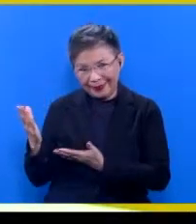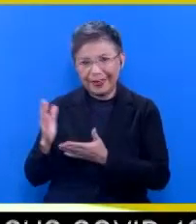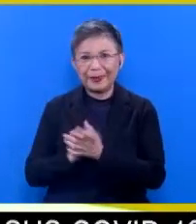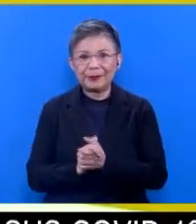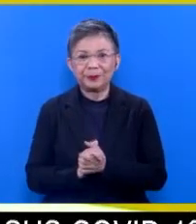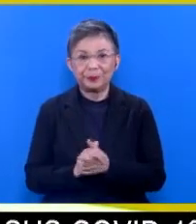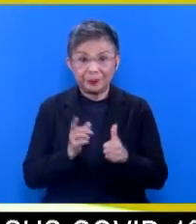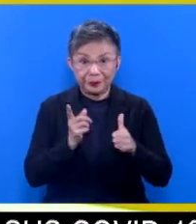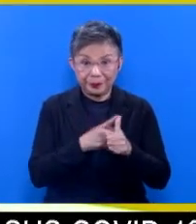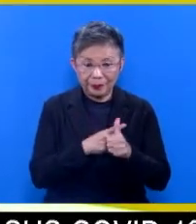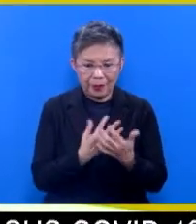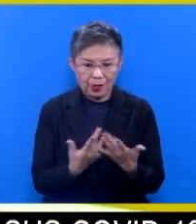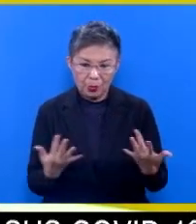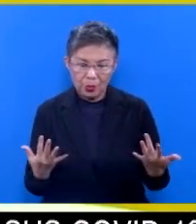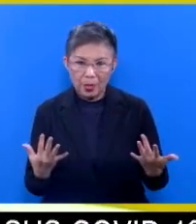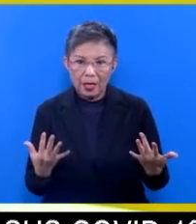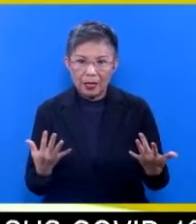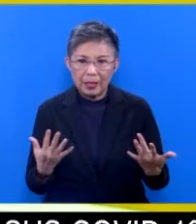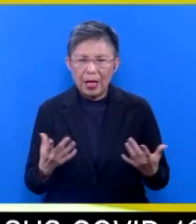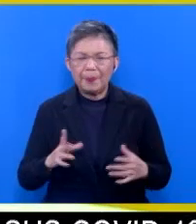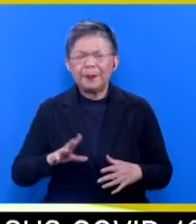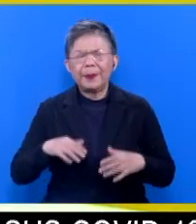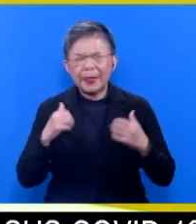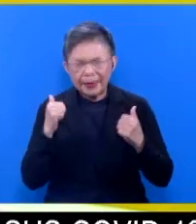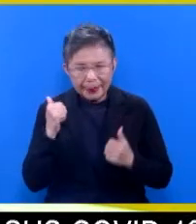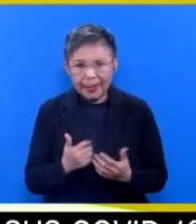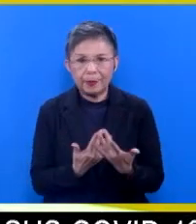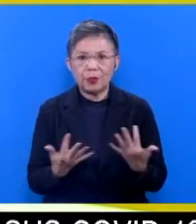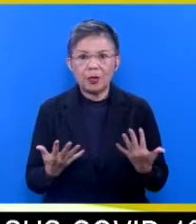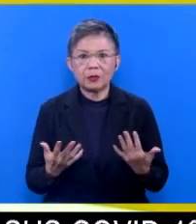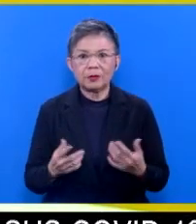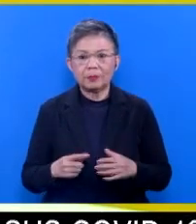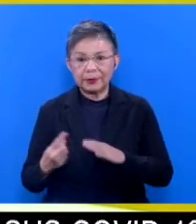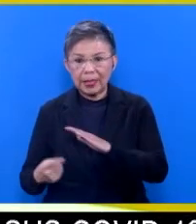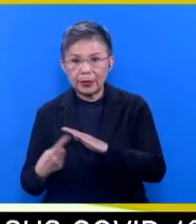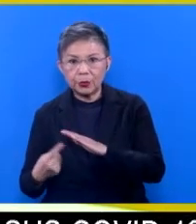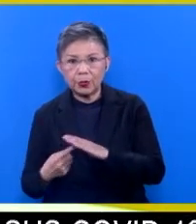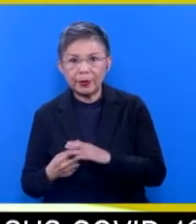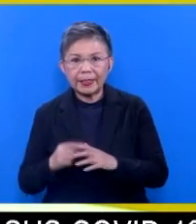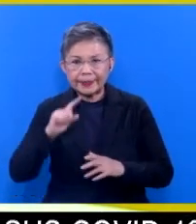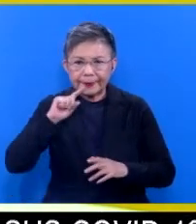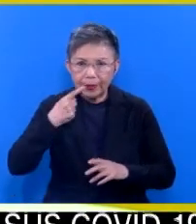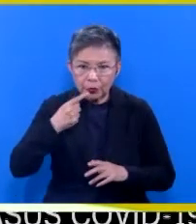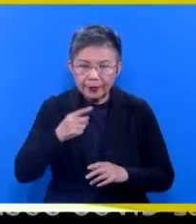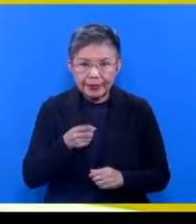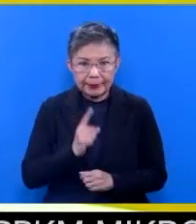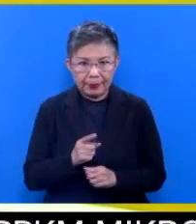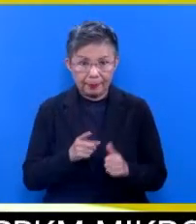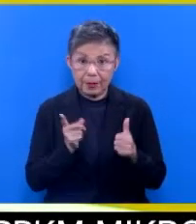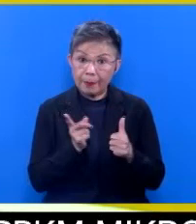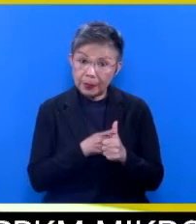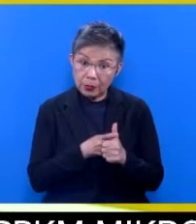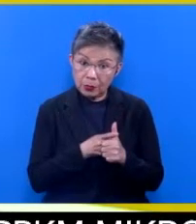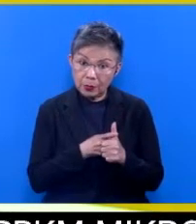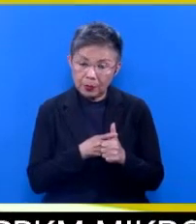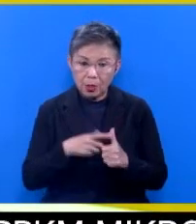Selain itu, masyarakatlah yang memegang peranan kunci dalam menjalankan isolasi mandiri yang disiplin. Pertama,